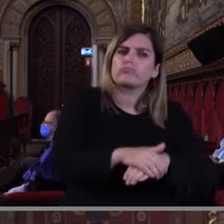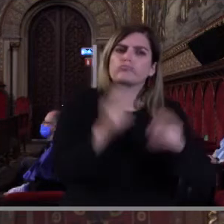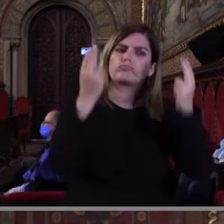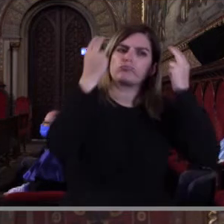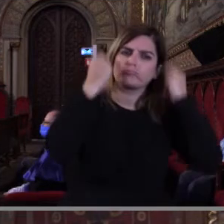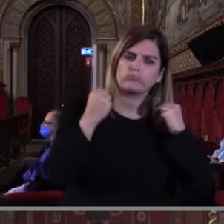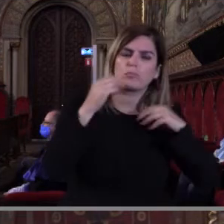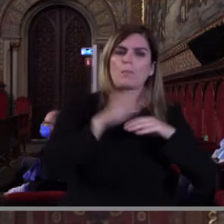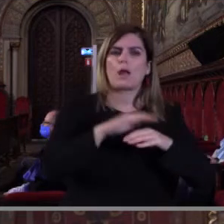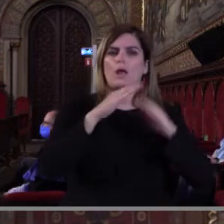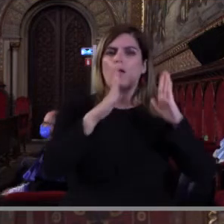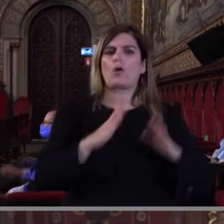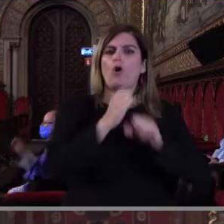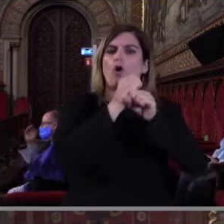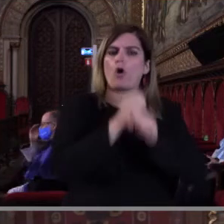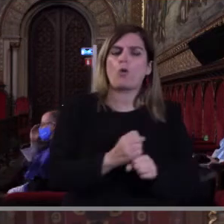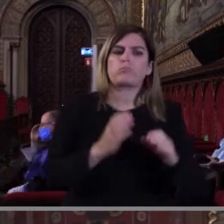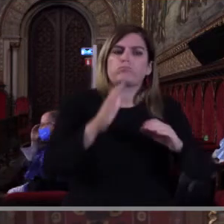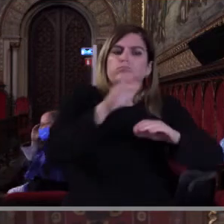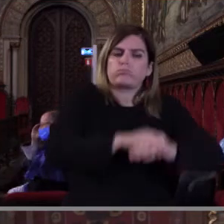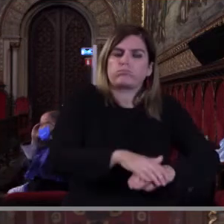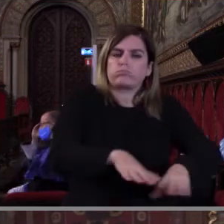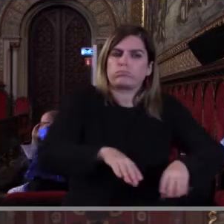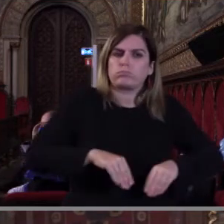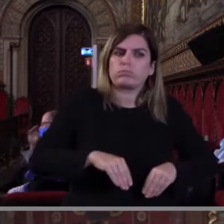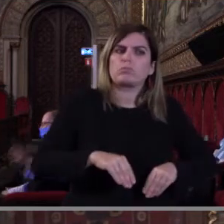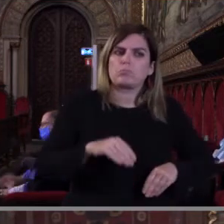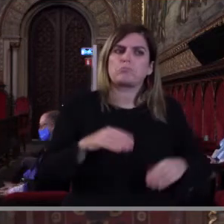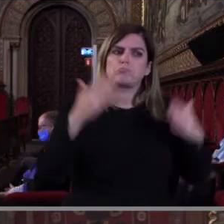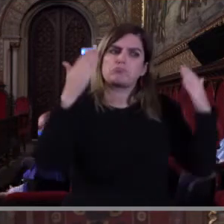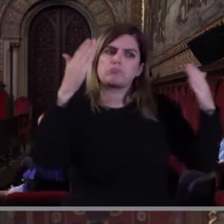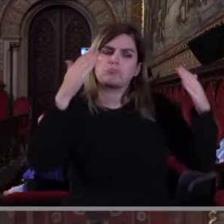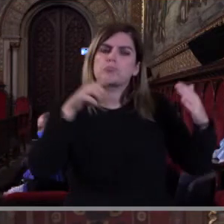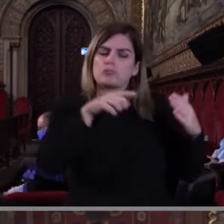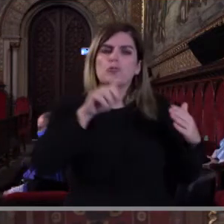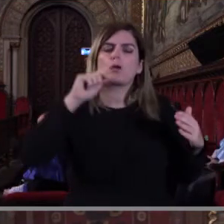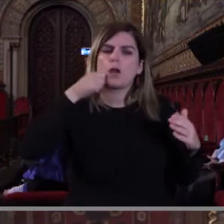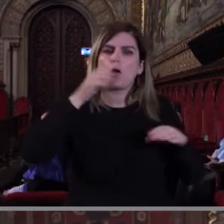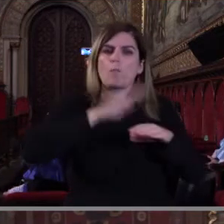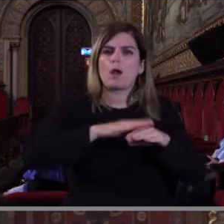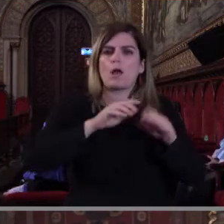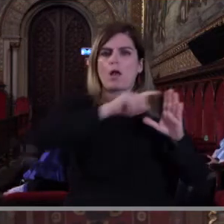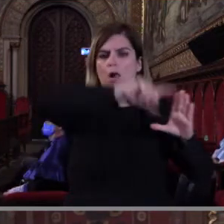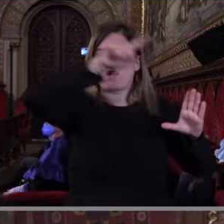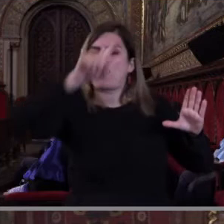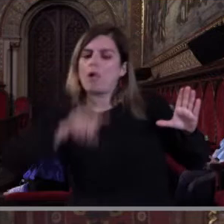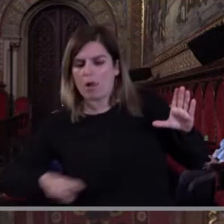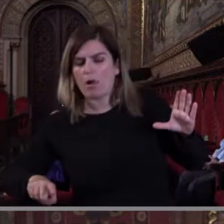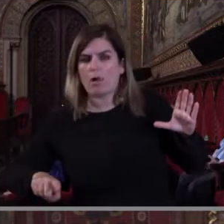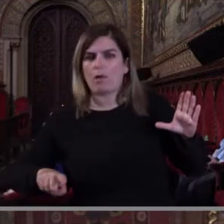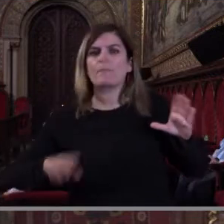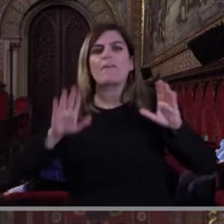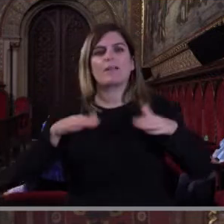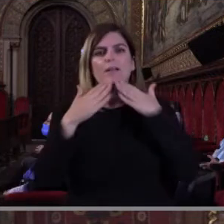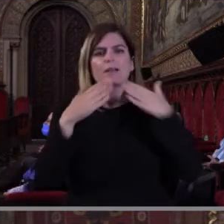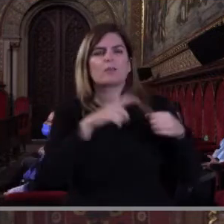seguir les mesures de confinament dur que hem patit han estat el factor clau per doblegar l'epidèmia. La reacció